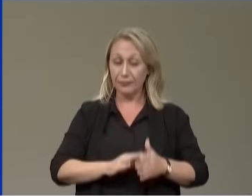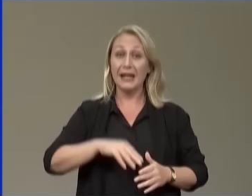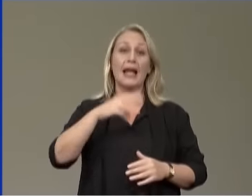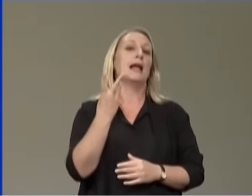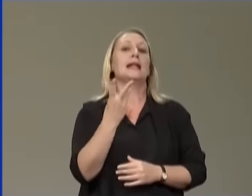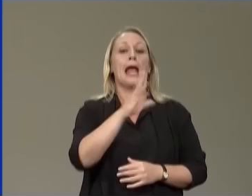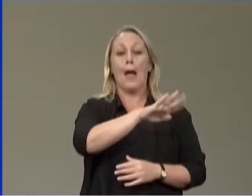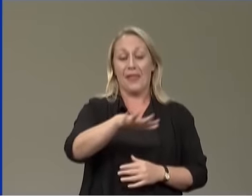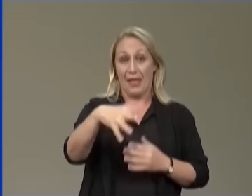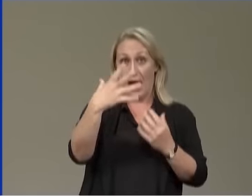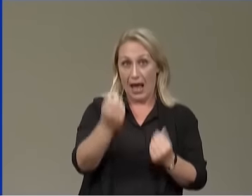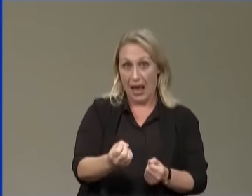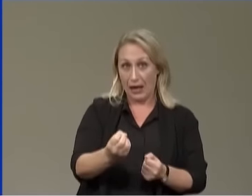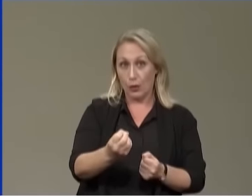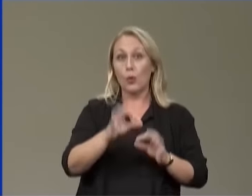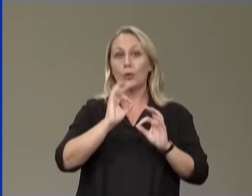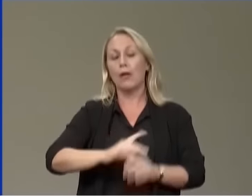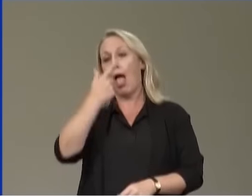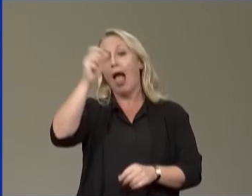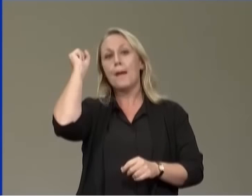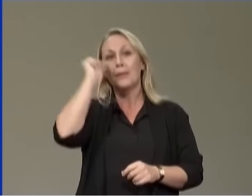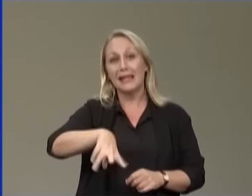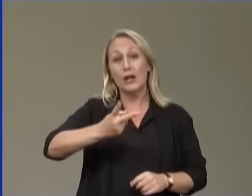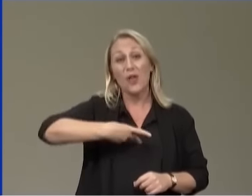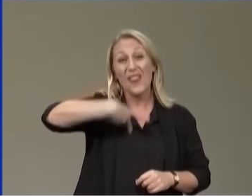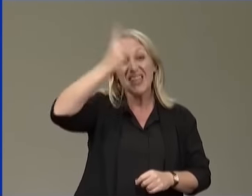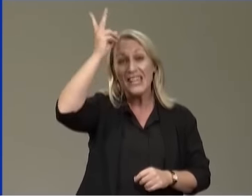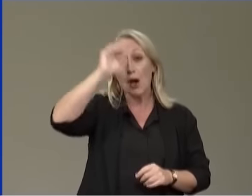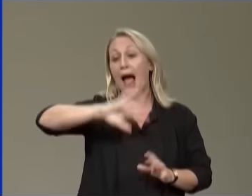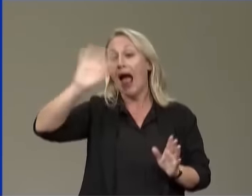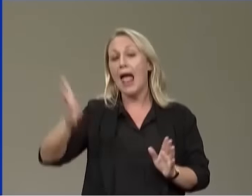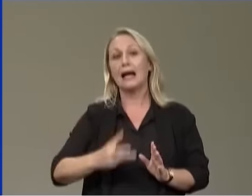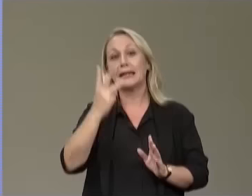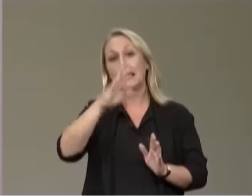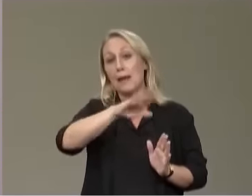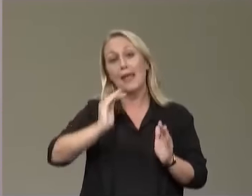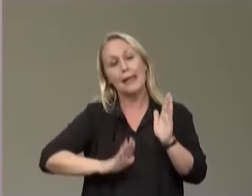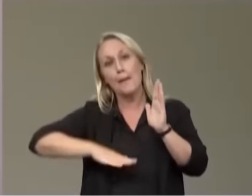τριτέκνων συγκλίνουν πλέον επιτέλους με αυτά των πολυτέκνων.